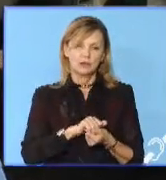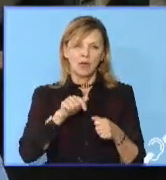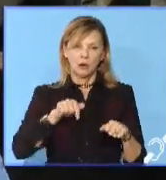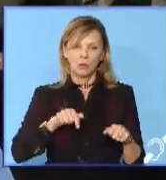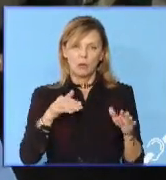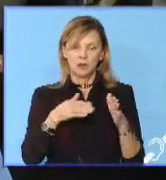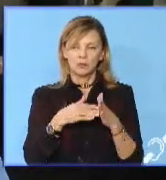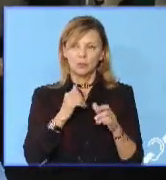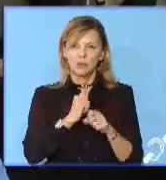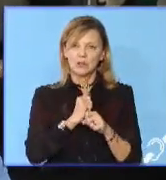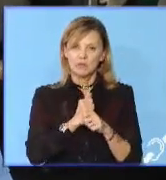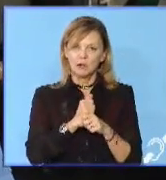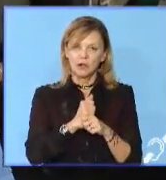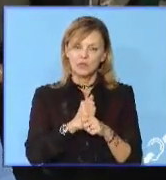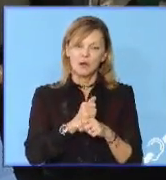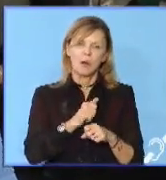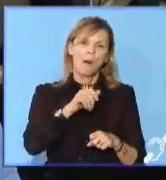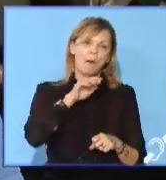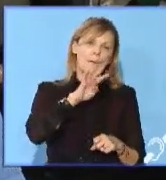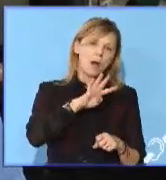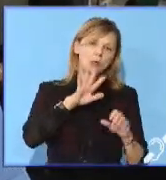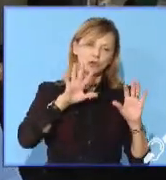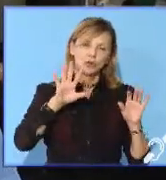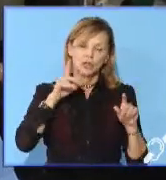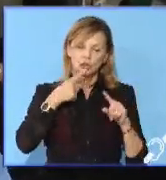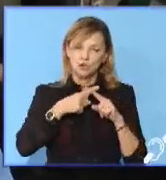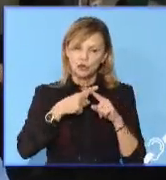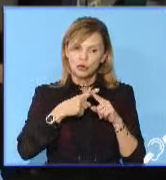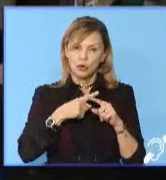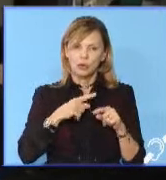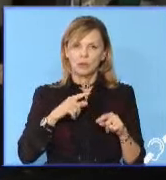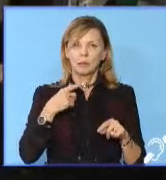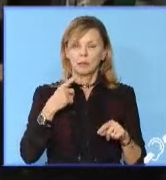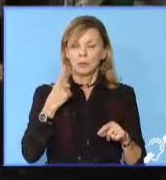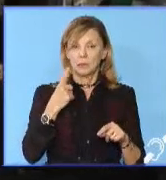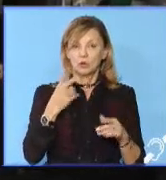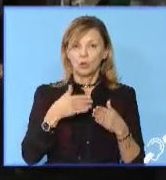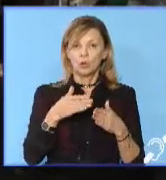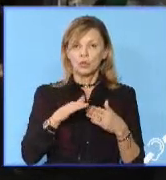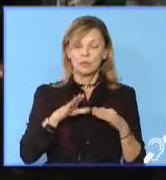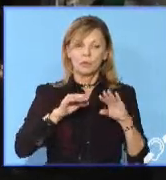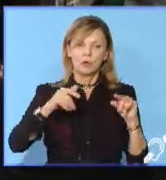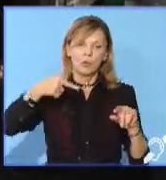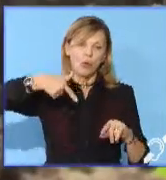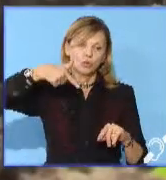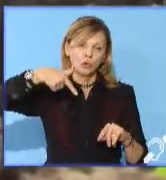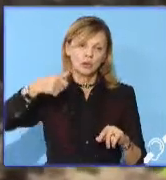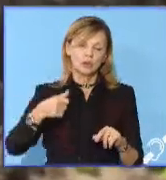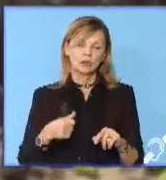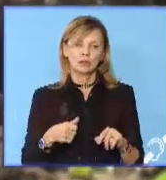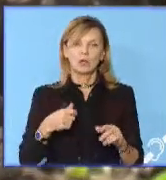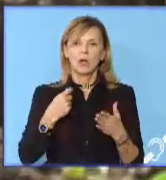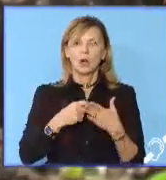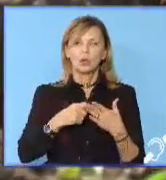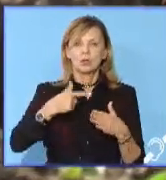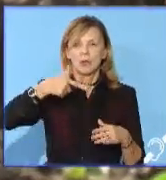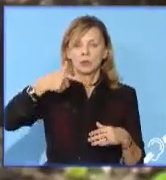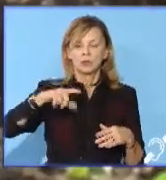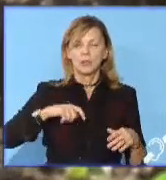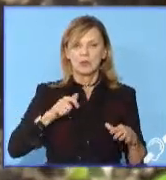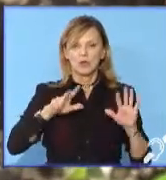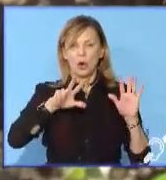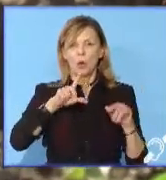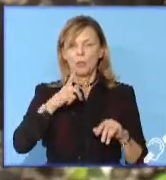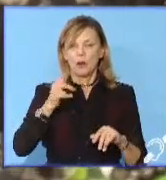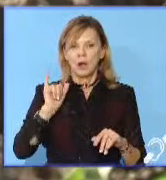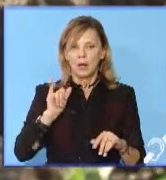trebuie să prelucrăm de 3-4 ori. Da, primul rând, consumul de motorină sunt extraordinar de mari. Costul la motorină a ajuns în jur de 8 lei,